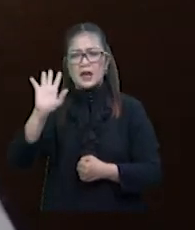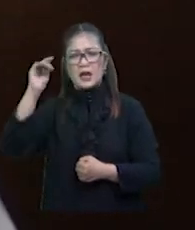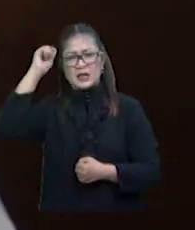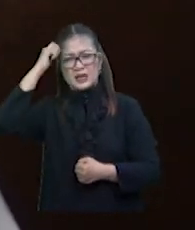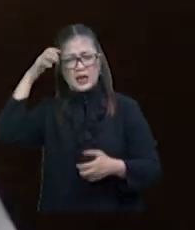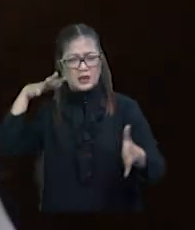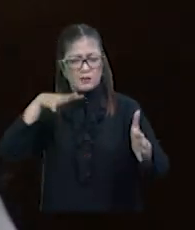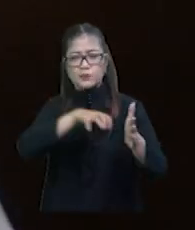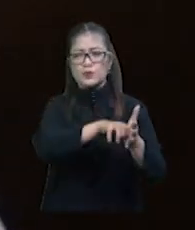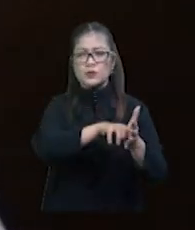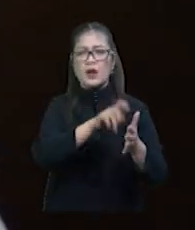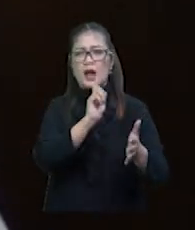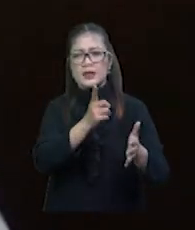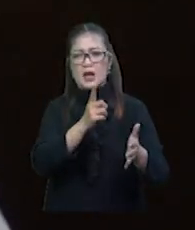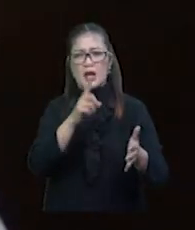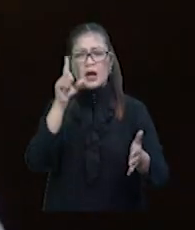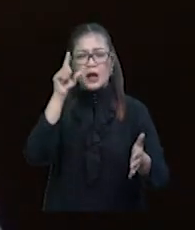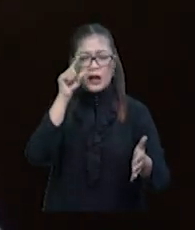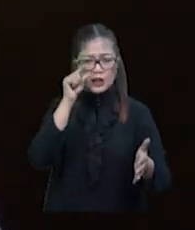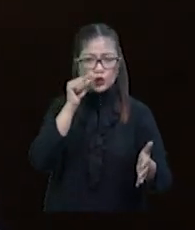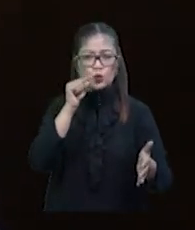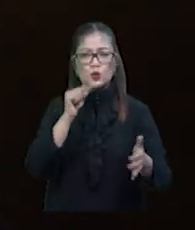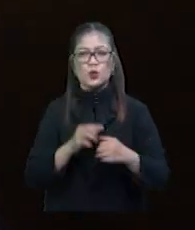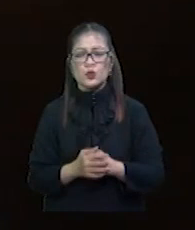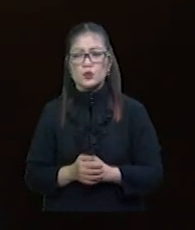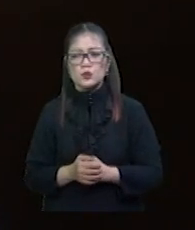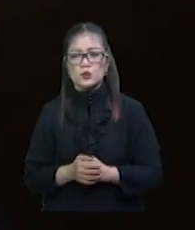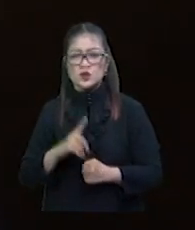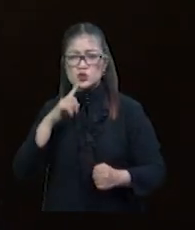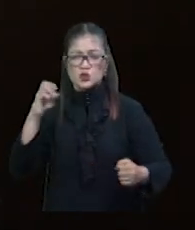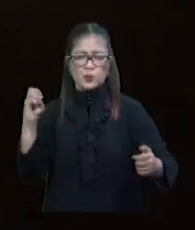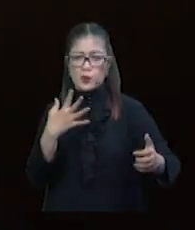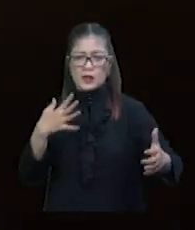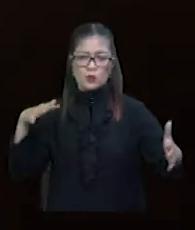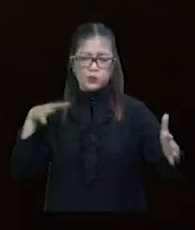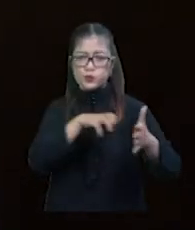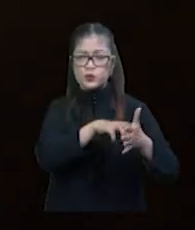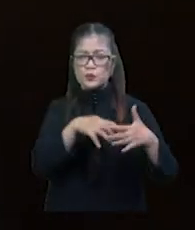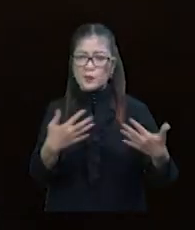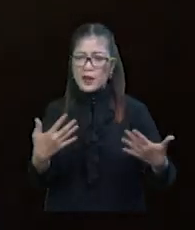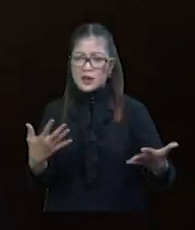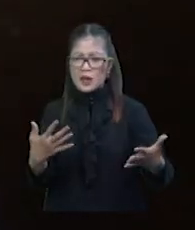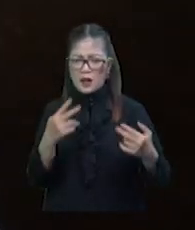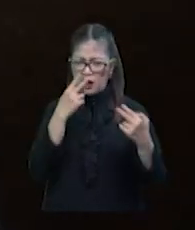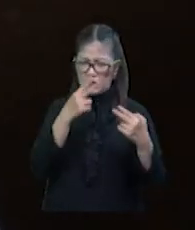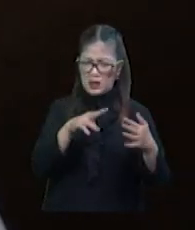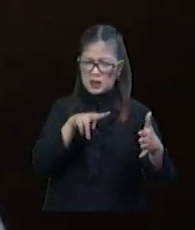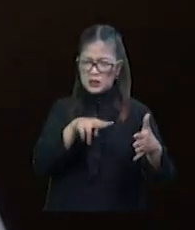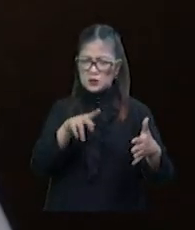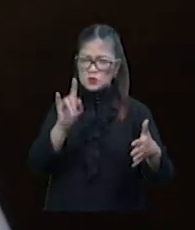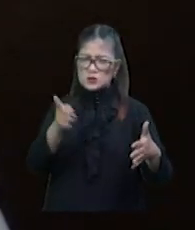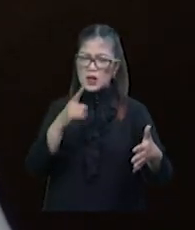Ngantuk kayaknya dia. Ngebut gak sih bang? Hah? Ngebut gak sih posisinya? Kalau dari kejauhan sih ya kencang juga